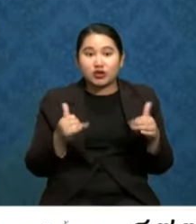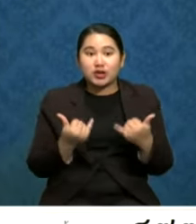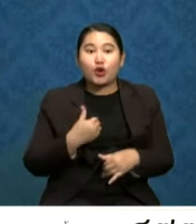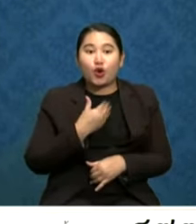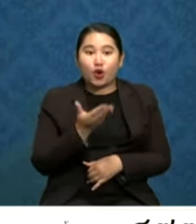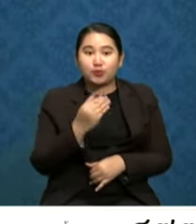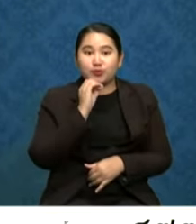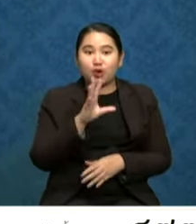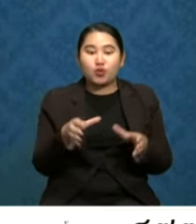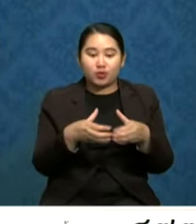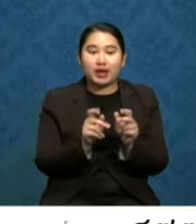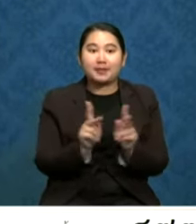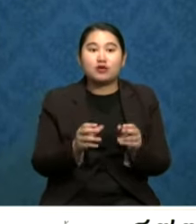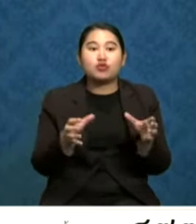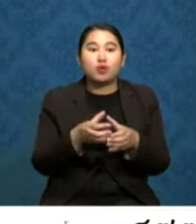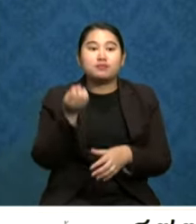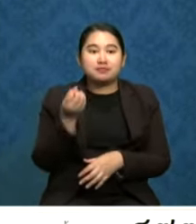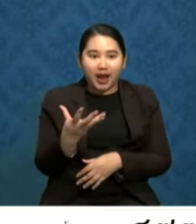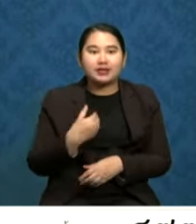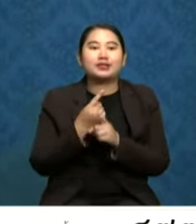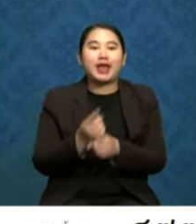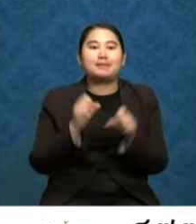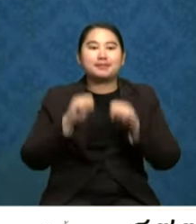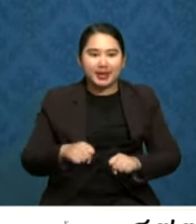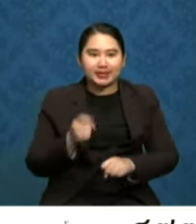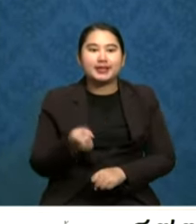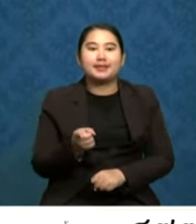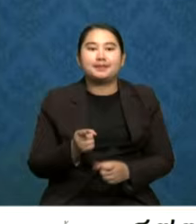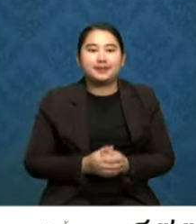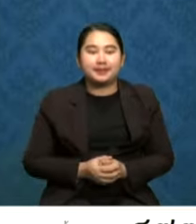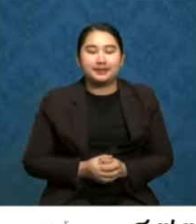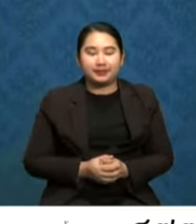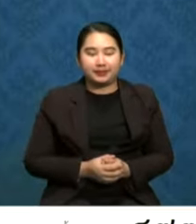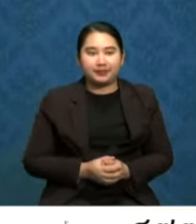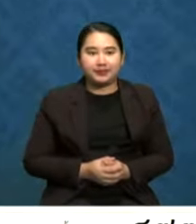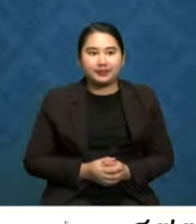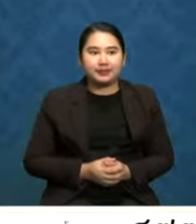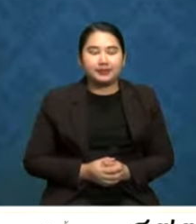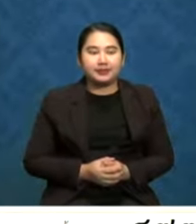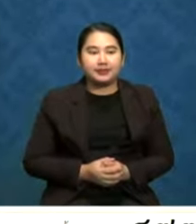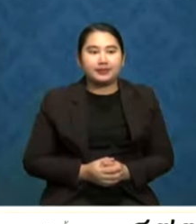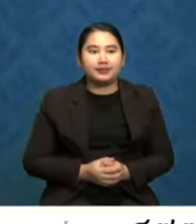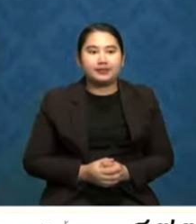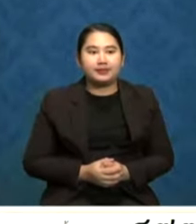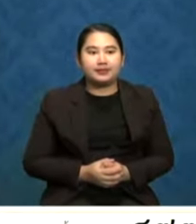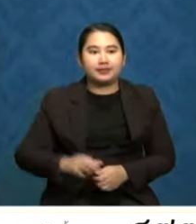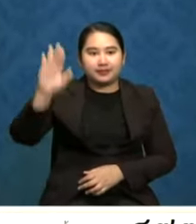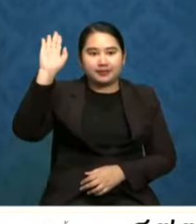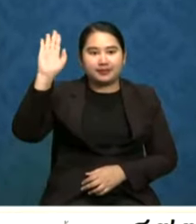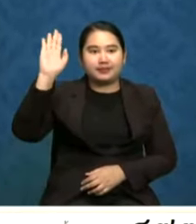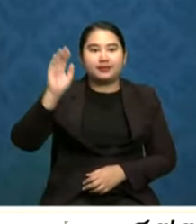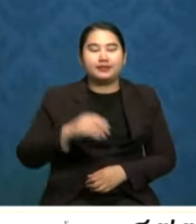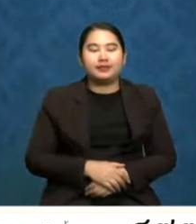ประธานครับว่าทางกรรมาธิการเสียงข้างมากยืนตามมติครับครับขอบคุณครับท่านประธาน